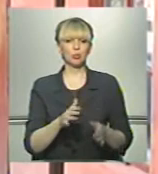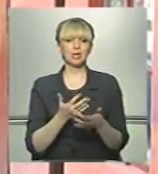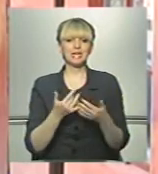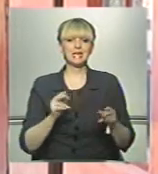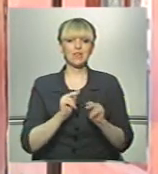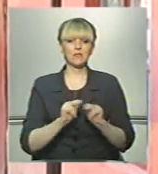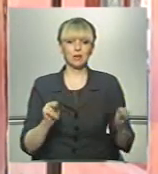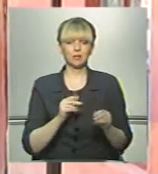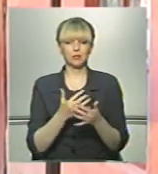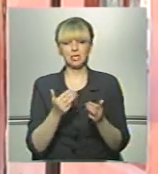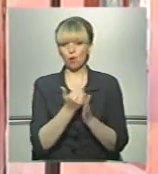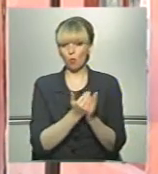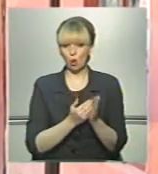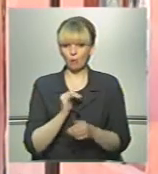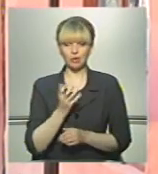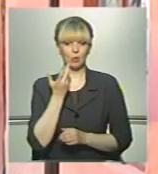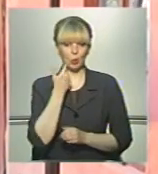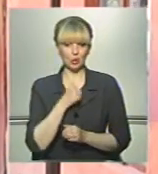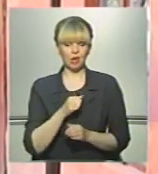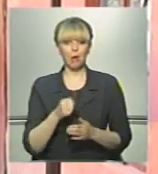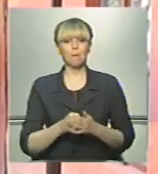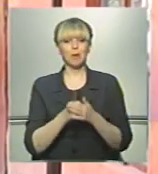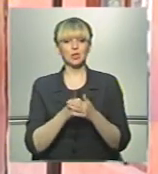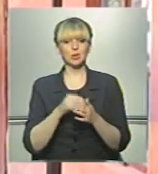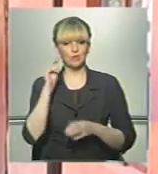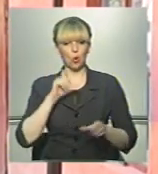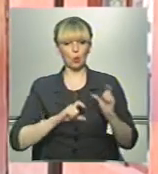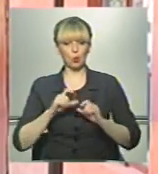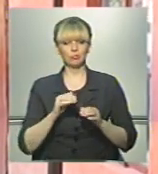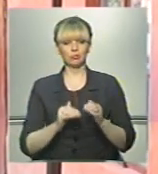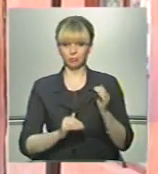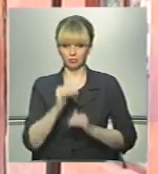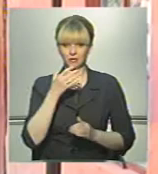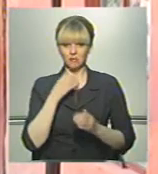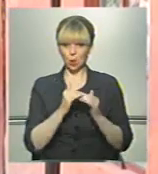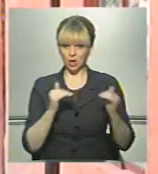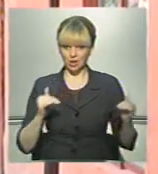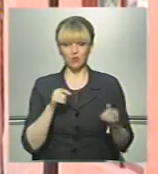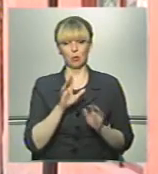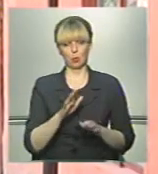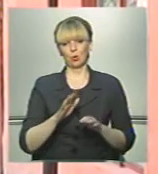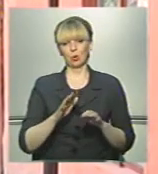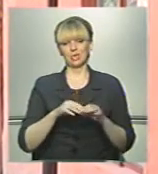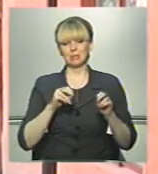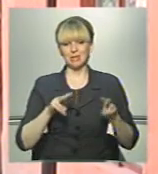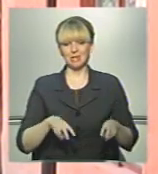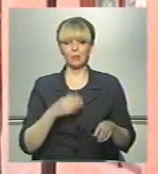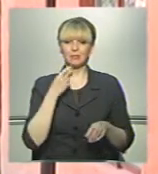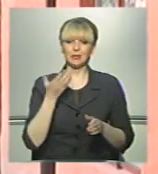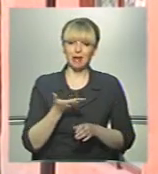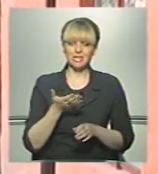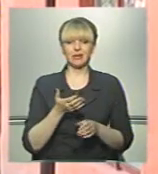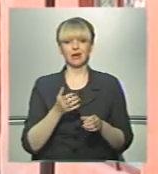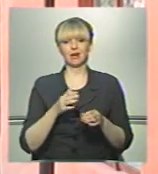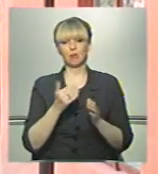викладачі, різні програми, і коли базовий курс підвищить свій рівень, у них піде спеціальна лексика,